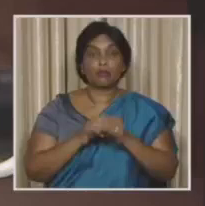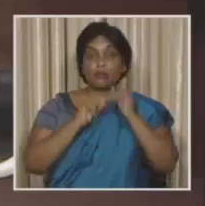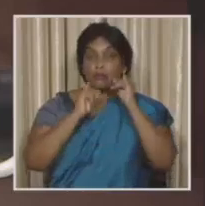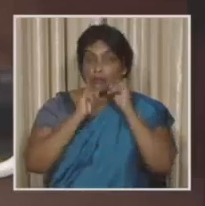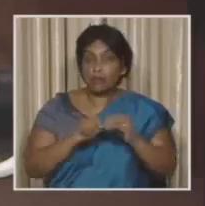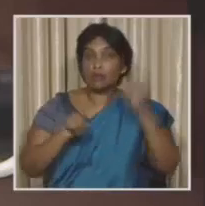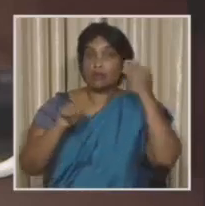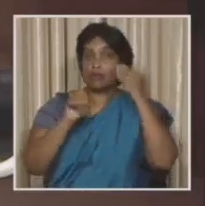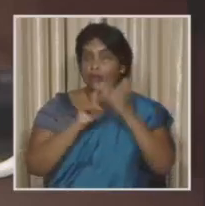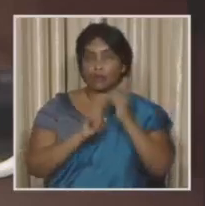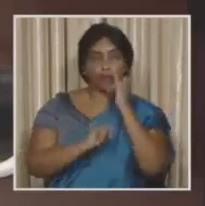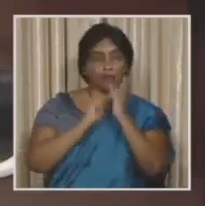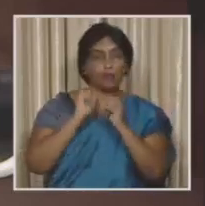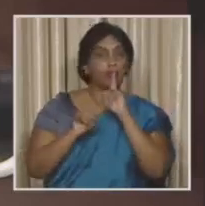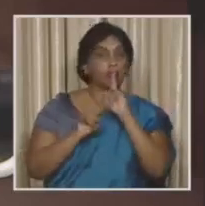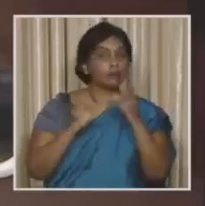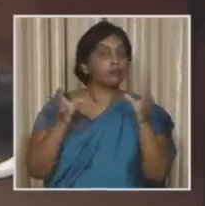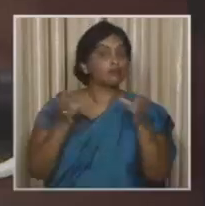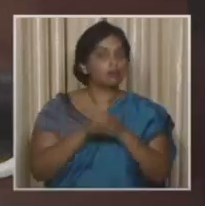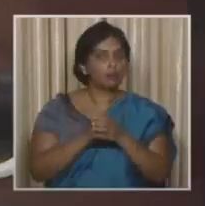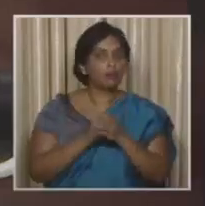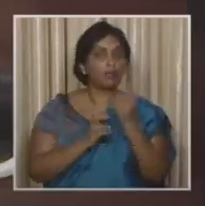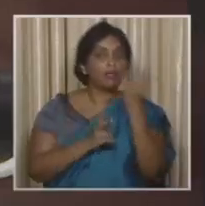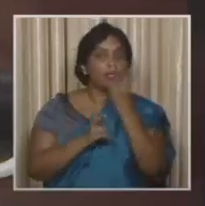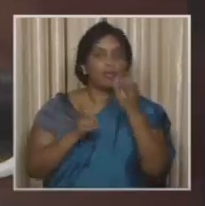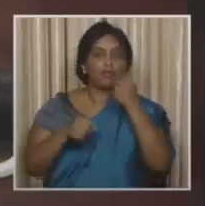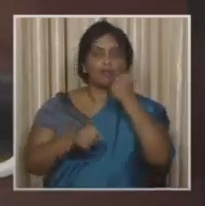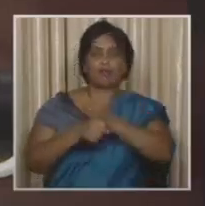අපරාධය පිළිබඳ චෝදනා එල්ලන කණ්ඩායමක් දෙකම ආණ්ඩුවේ.